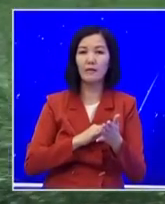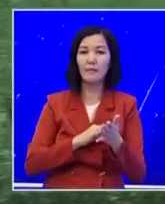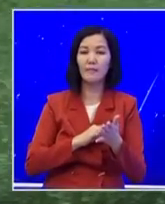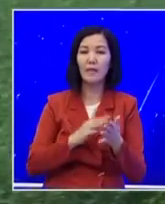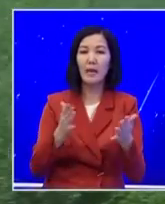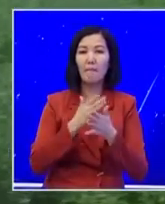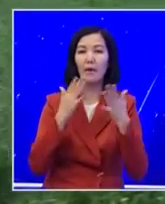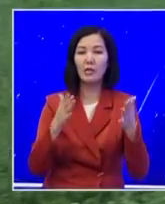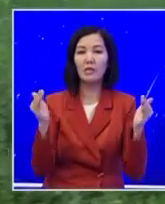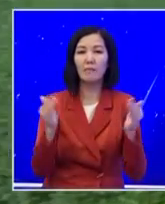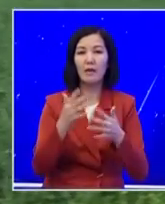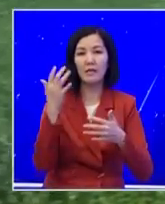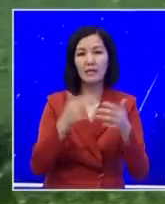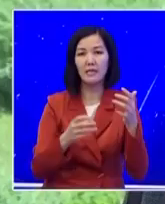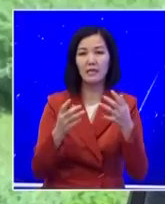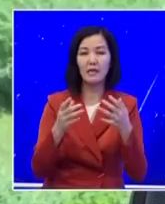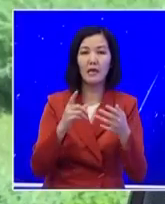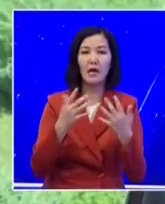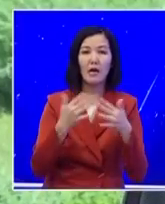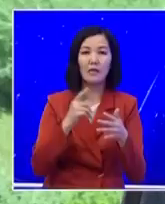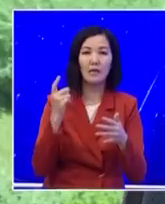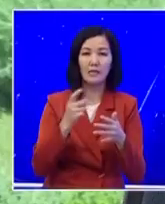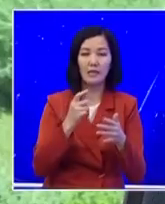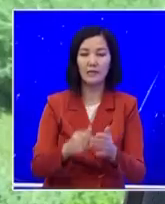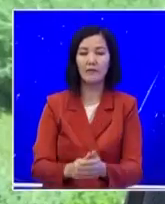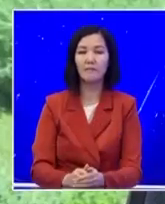и большие, и малые хозяйства региона.